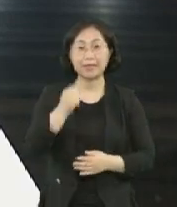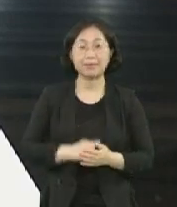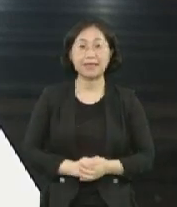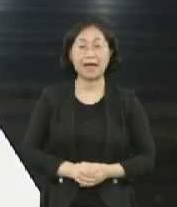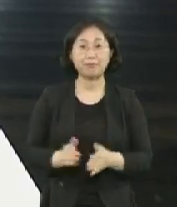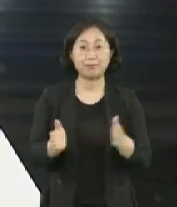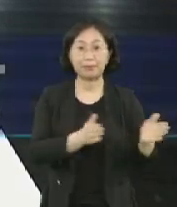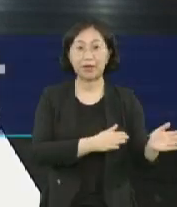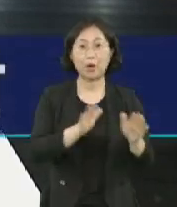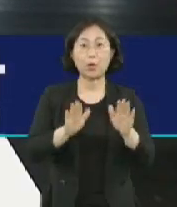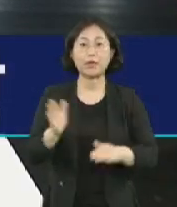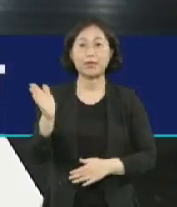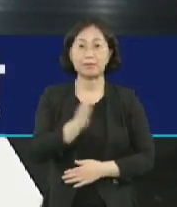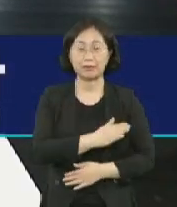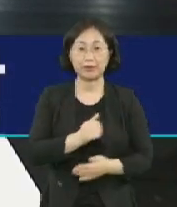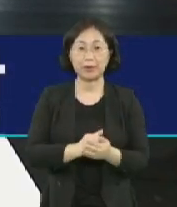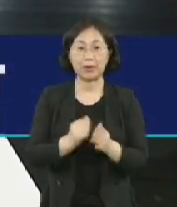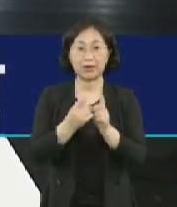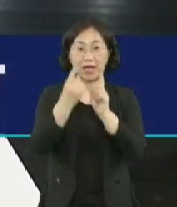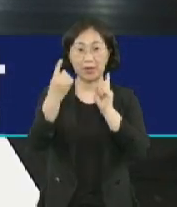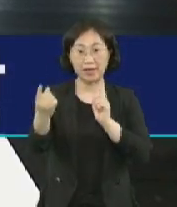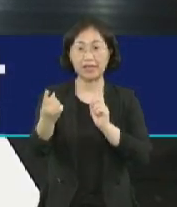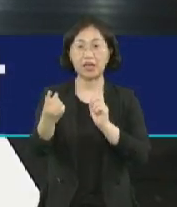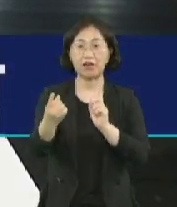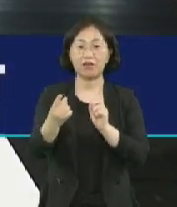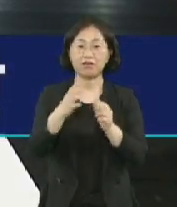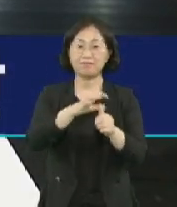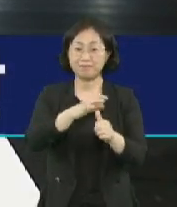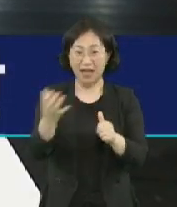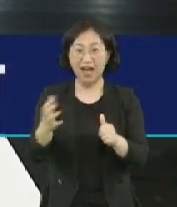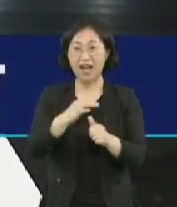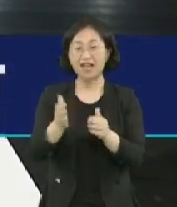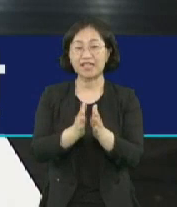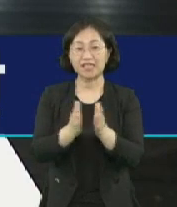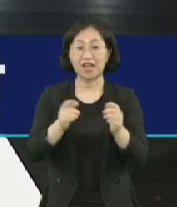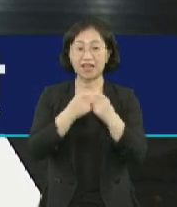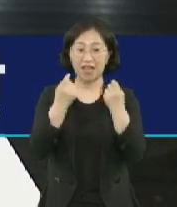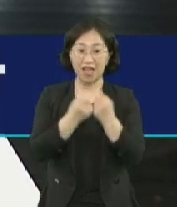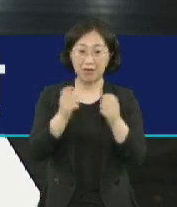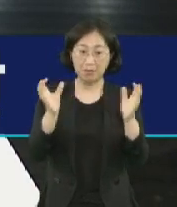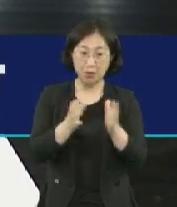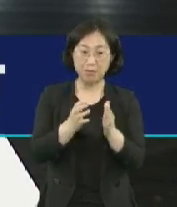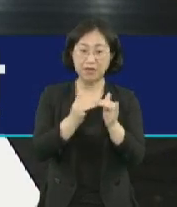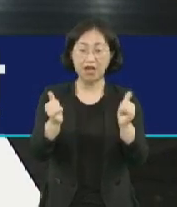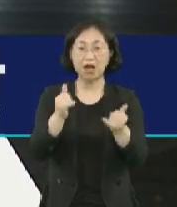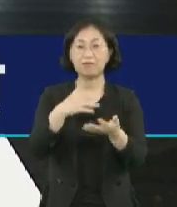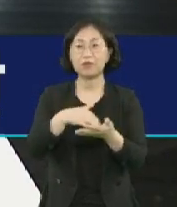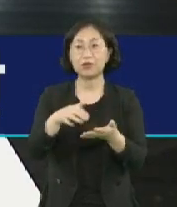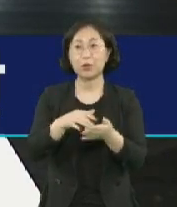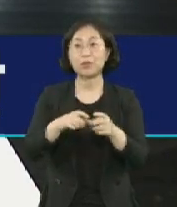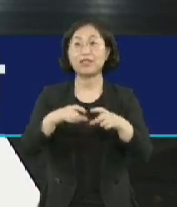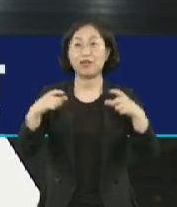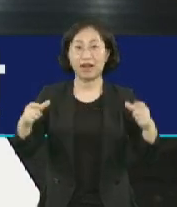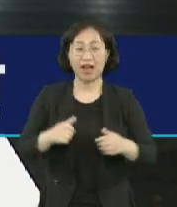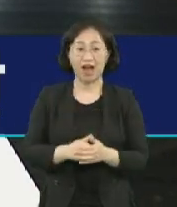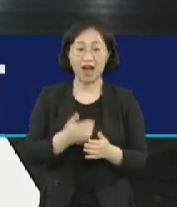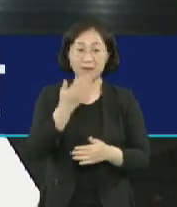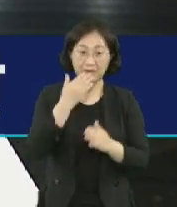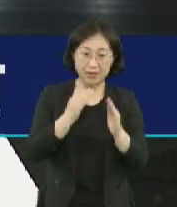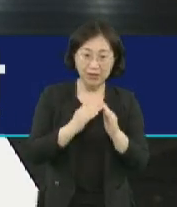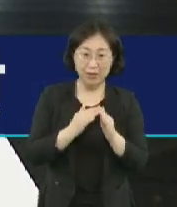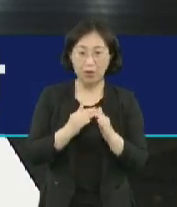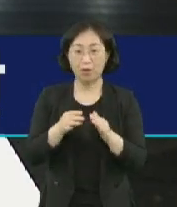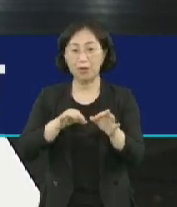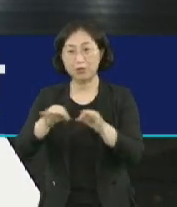네, 첫 소식입니다. 오늘부터 개편된 사회적 거리두기가 시행되고 사적 모임의 인원 제한이 완화되면서